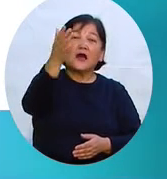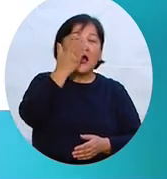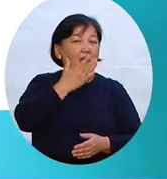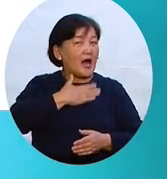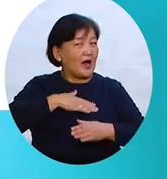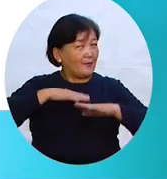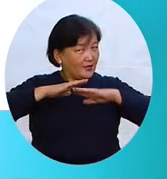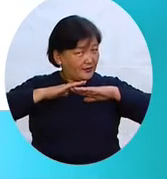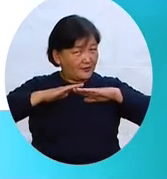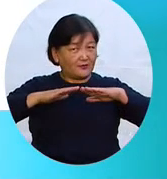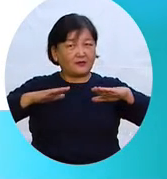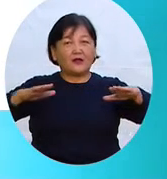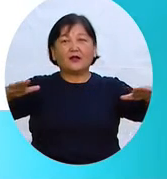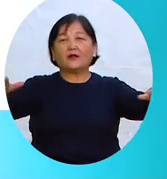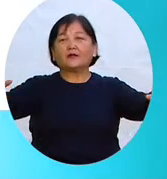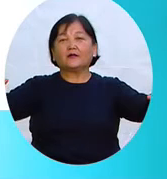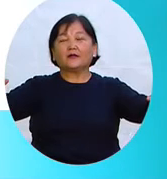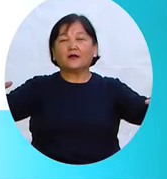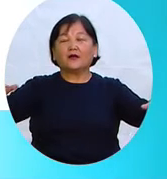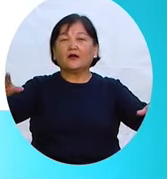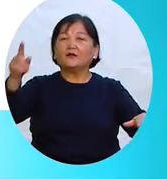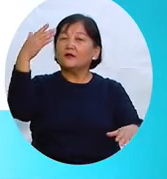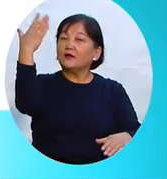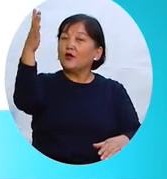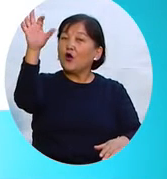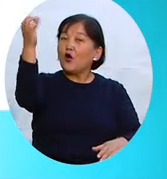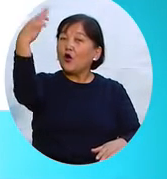хөндөж, алдуурсан унах шиг од харна.